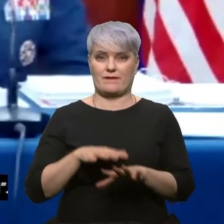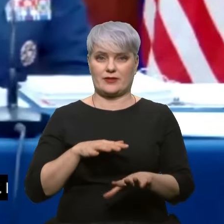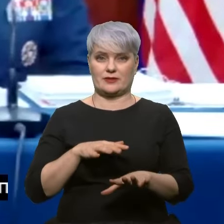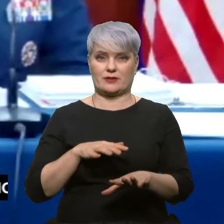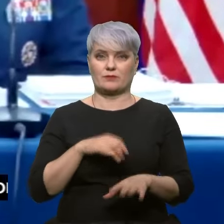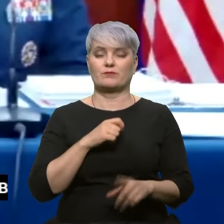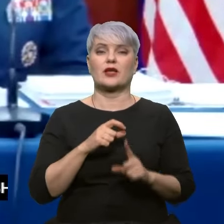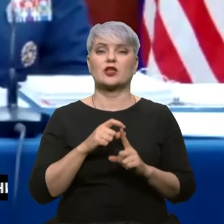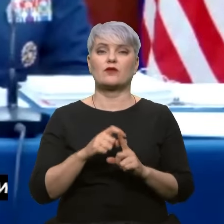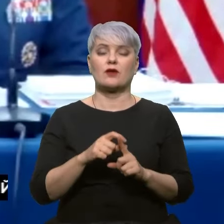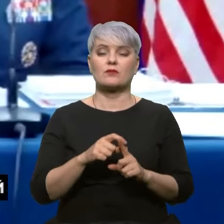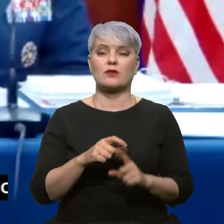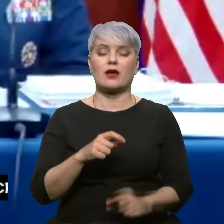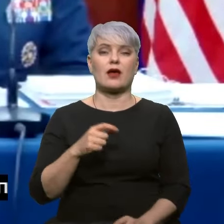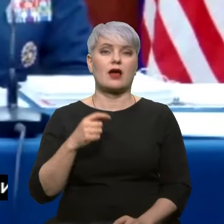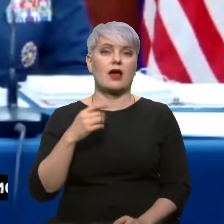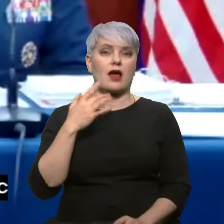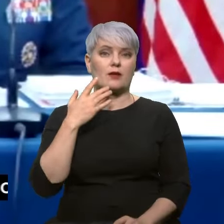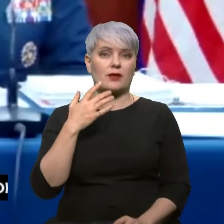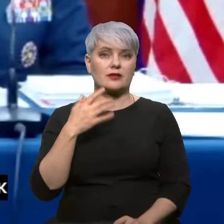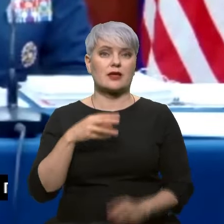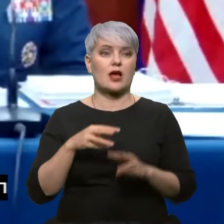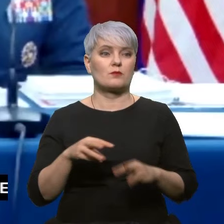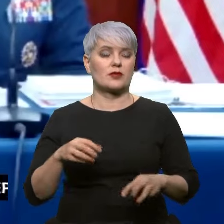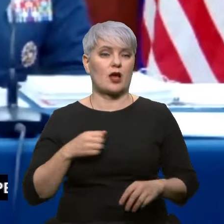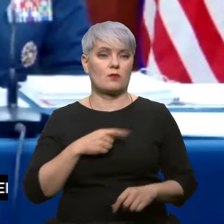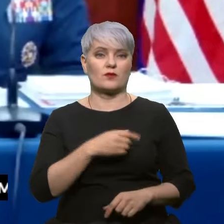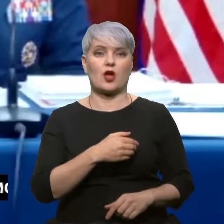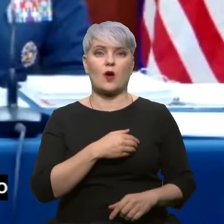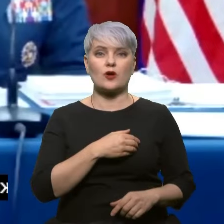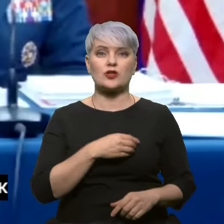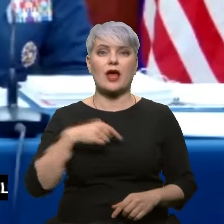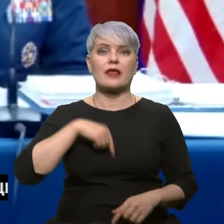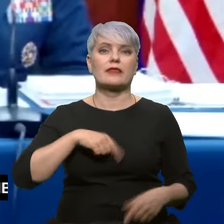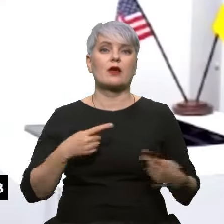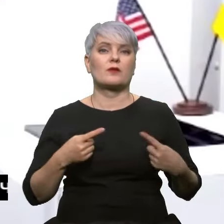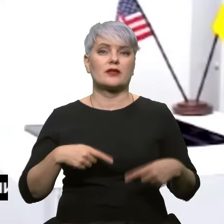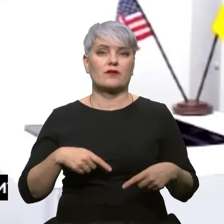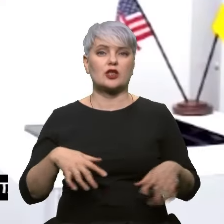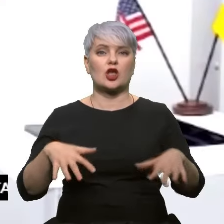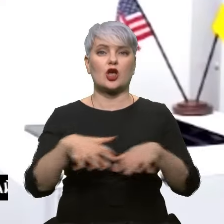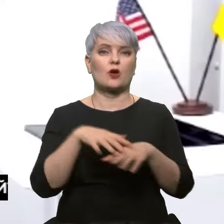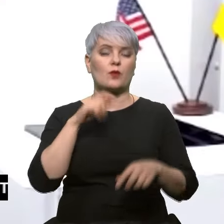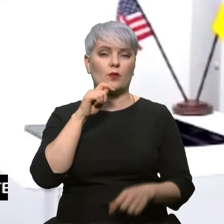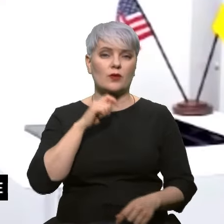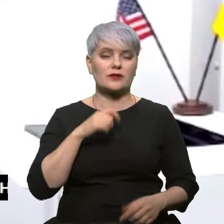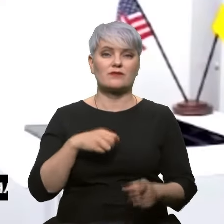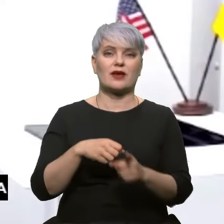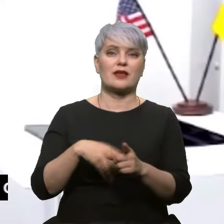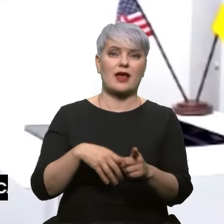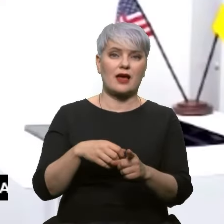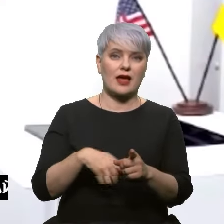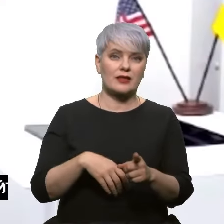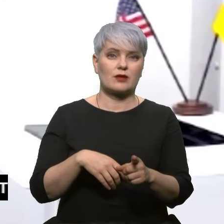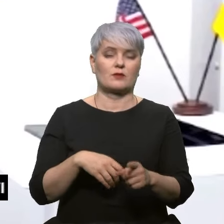міністра оборони, і деморалізувати українців ракетами і безпілотниками. Відтак закликав учасників клубу «Рамштайн» копати глибше,